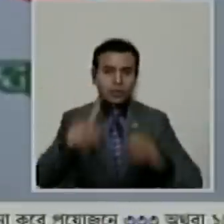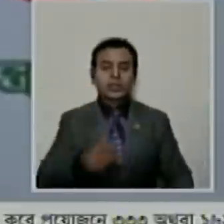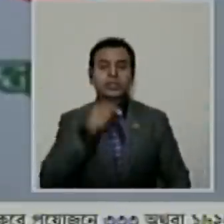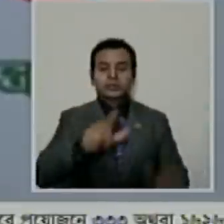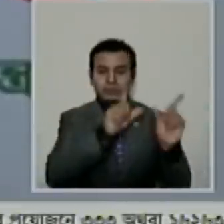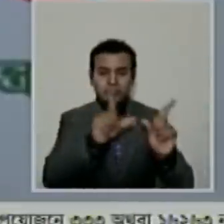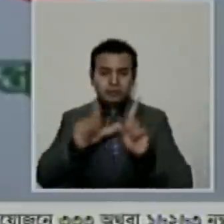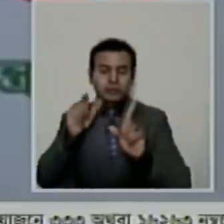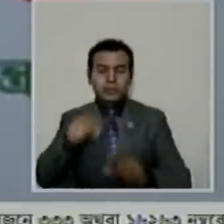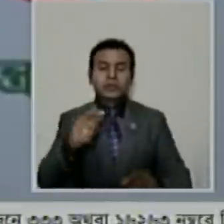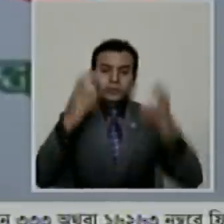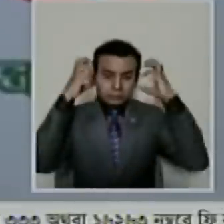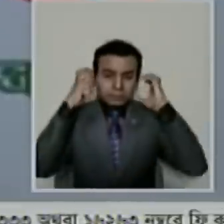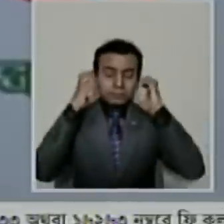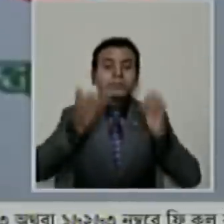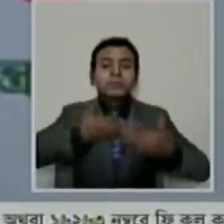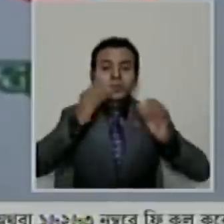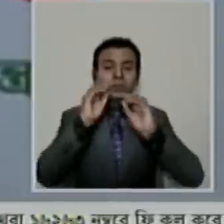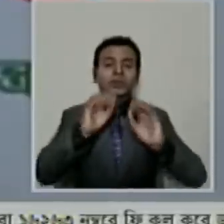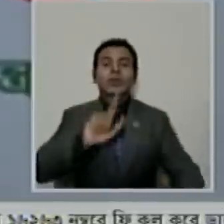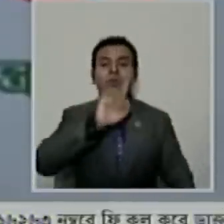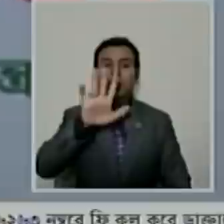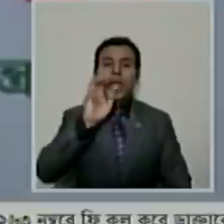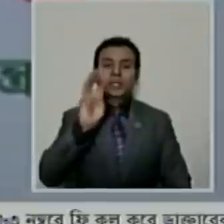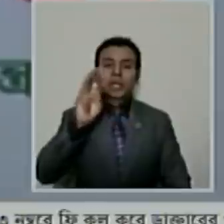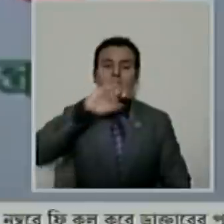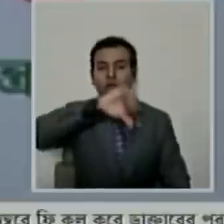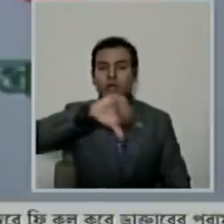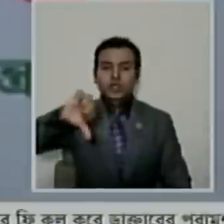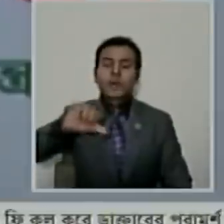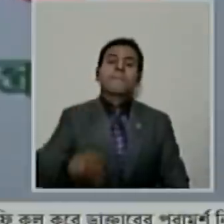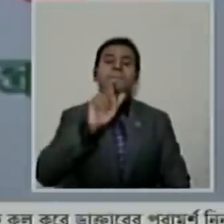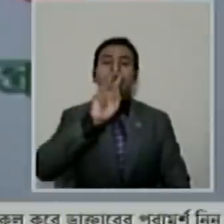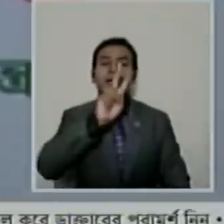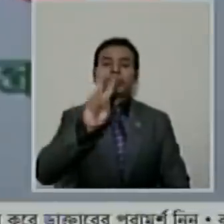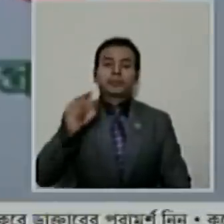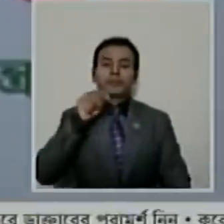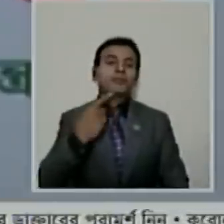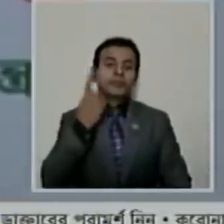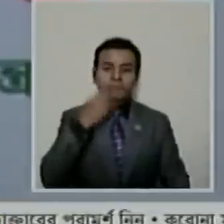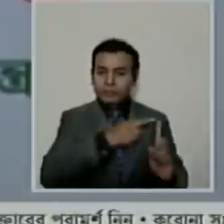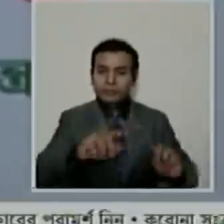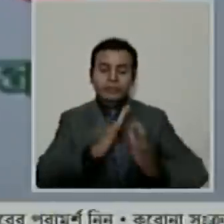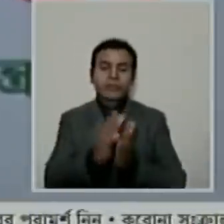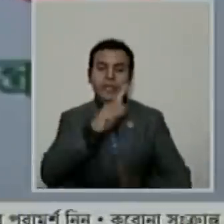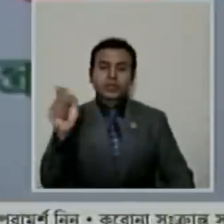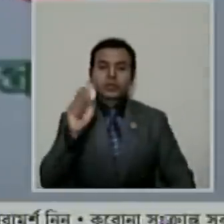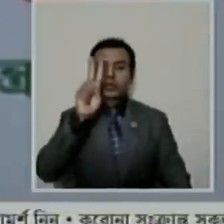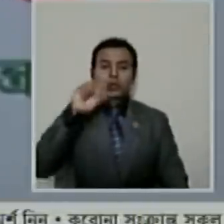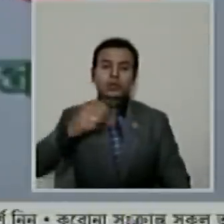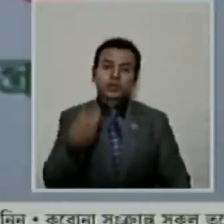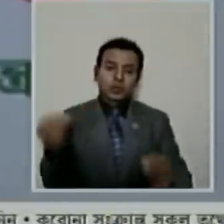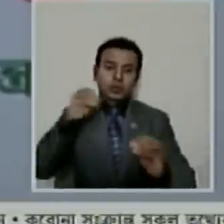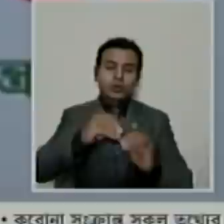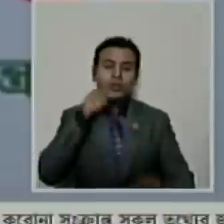24 ঘন্টায় বেড়েছে 129 জন। বর্তমানে স্বেচ্ছাভিত্তিতে সেবা দিয়ে যাচ্ছেন 4,157 জন চিকিৎসক,